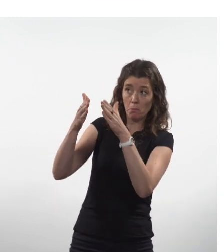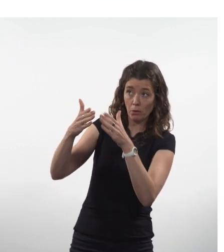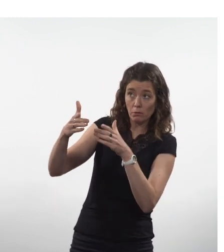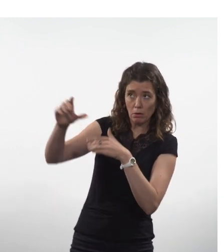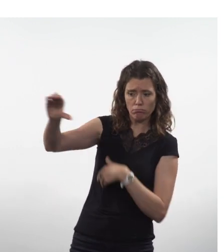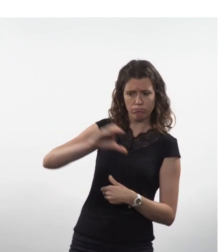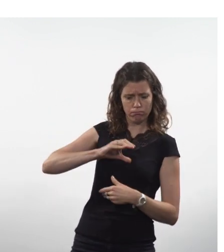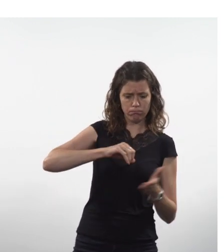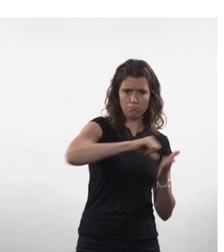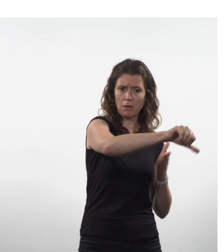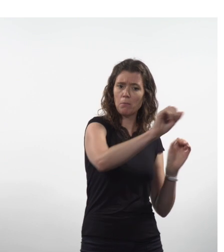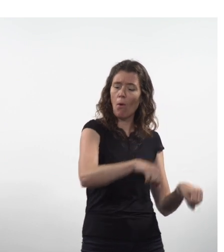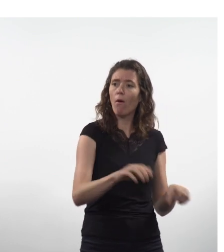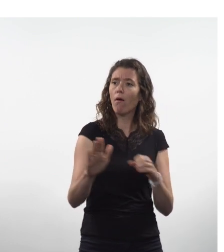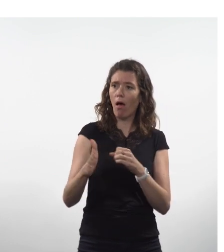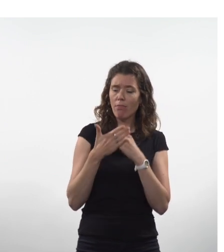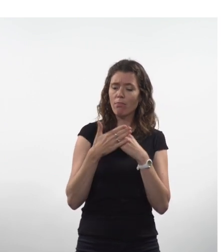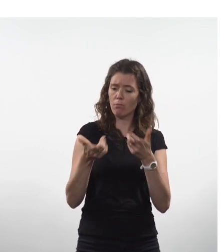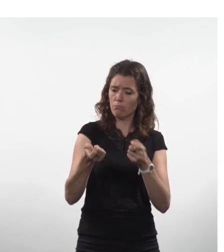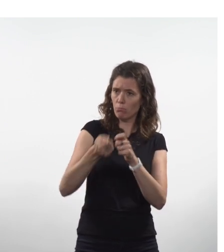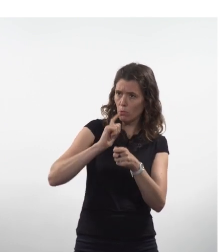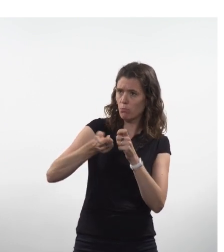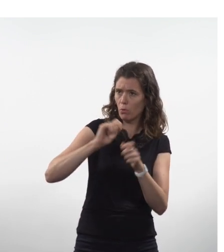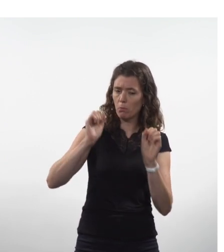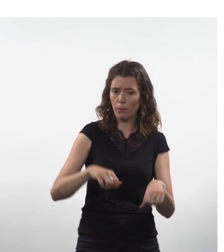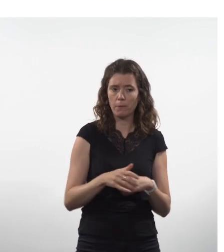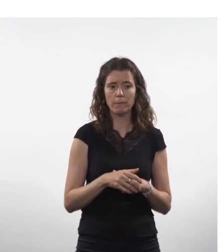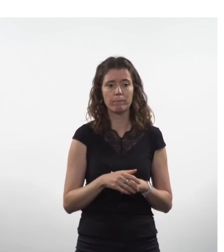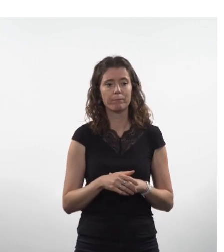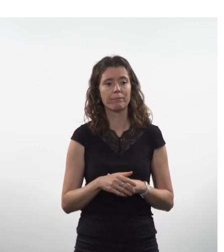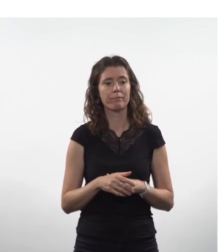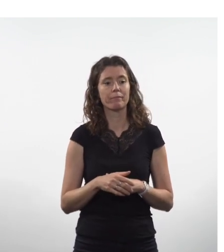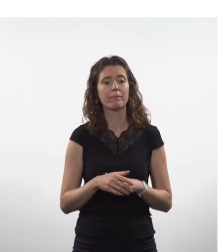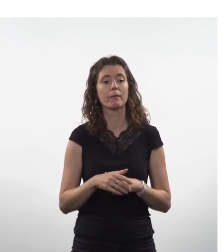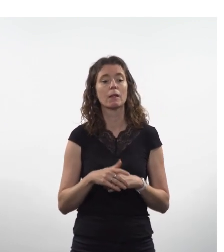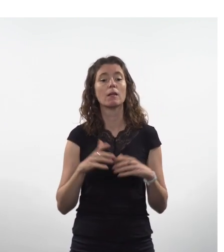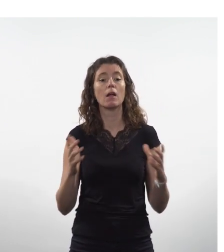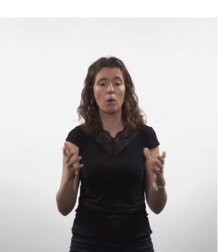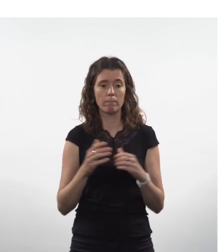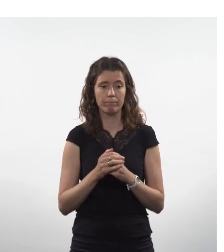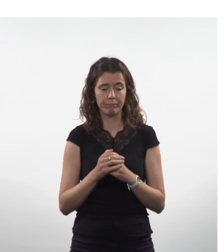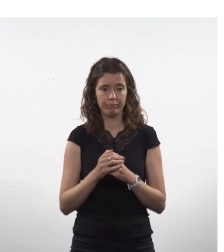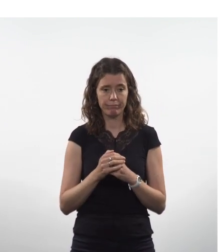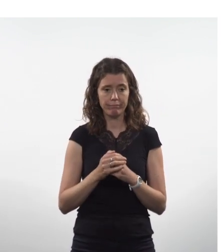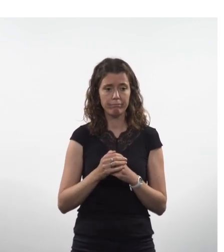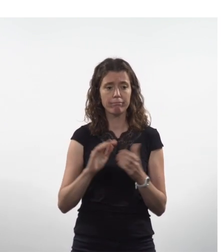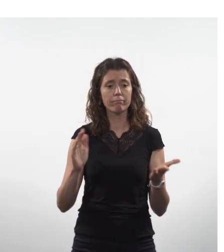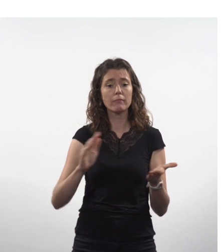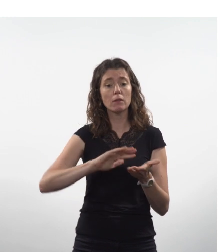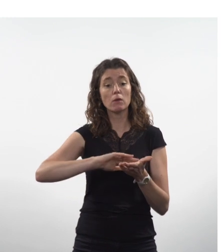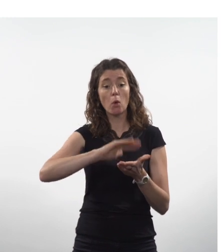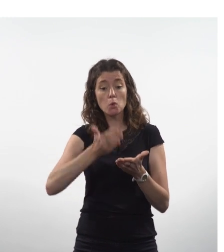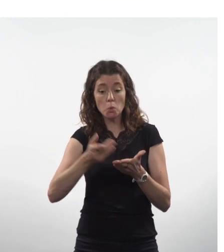un financement pour pallier tous les remboursements des appareils auditifs, tout ça. Alors, une ressource, si vous êtes à la recherche